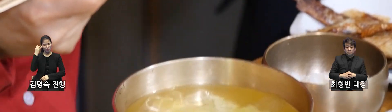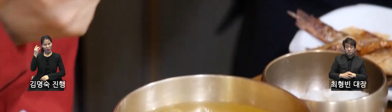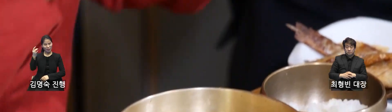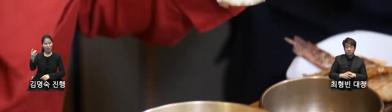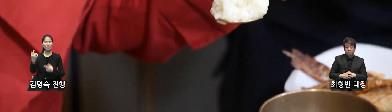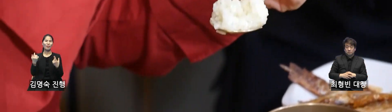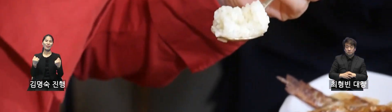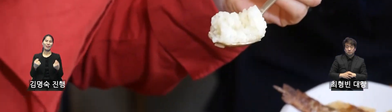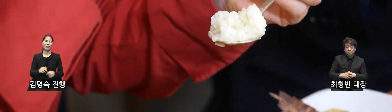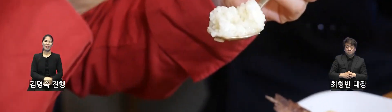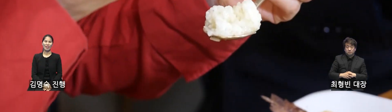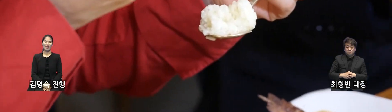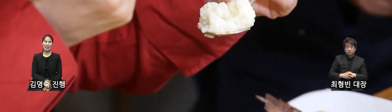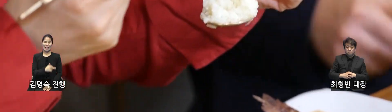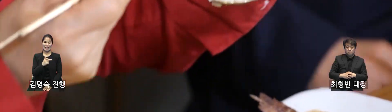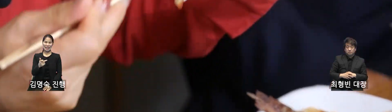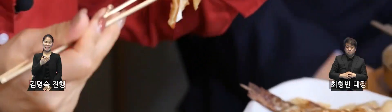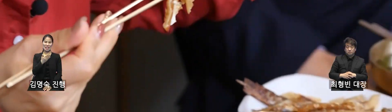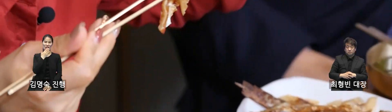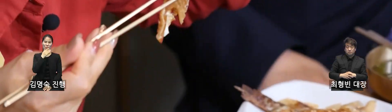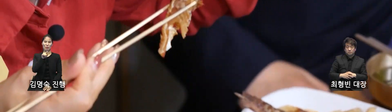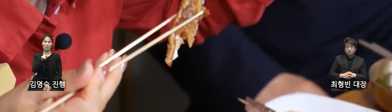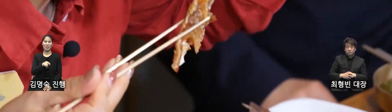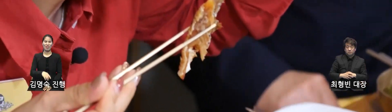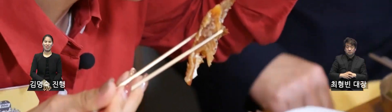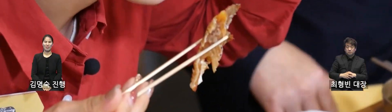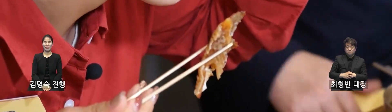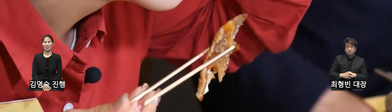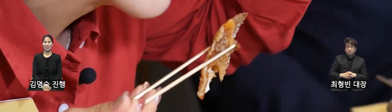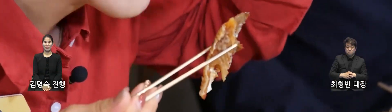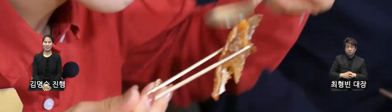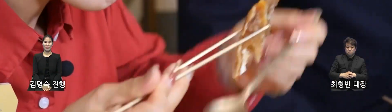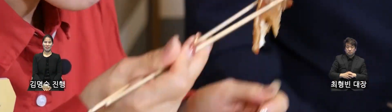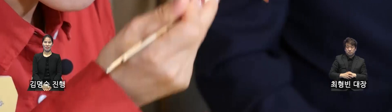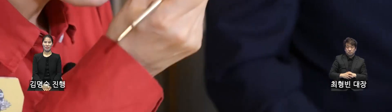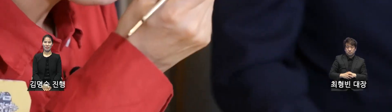큰 거를 집 없기 때문에 으 어